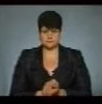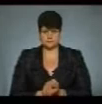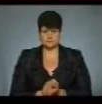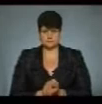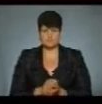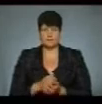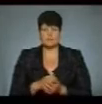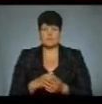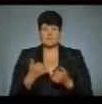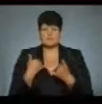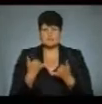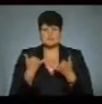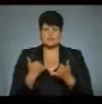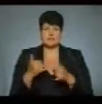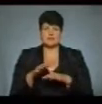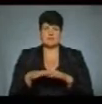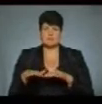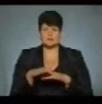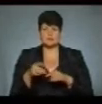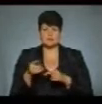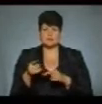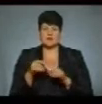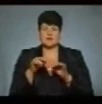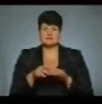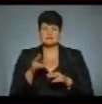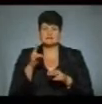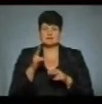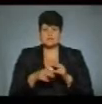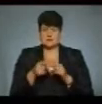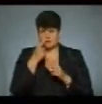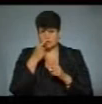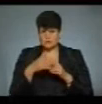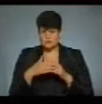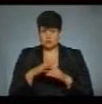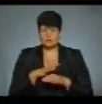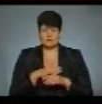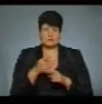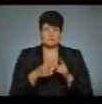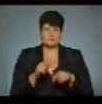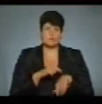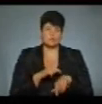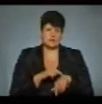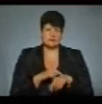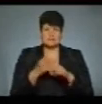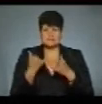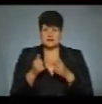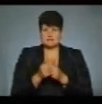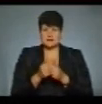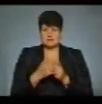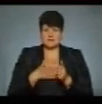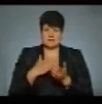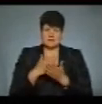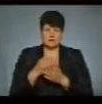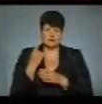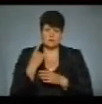Ми зараз на театральному майдані Тернополя. Акція завершилася буквально тільки що, тривала вона близько півгодини. І зараз біля мене стоїть